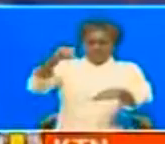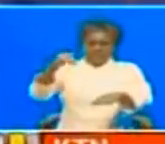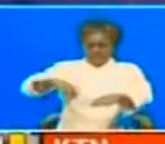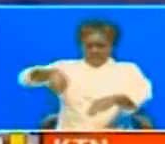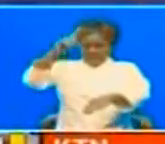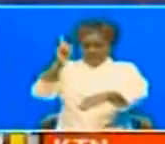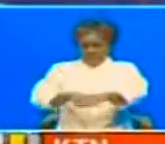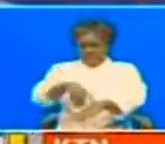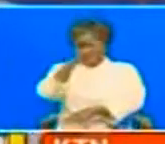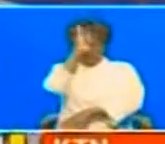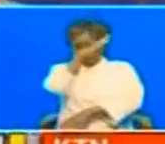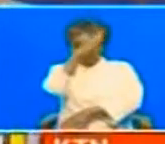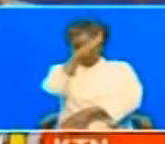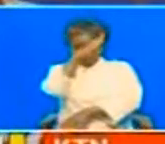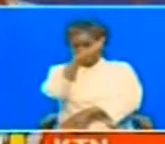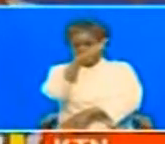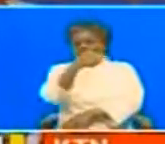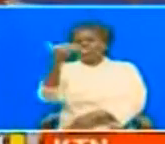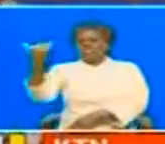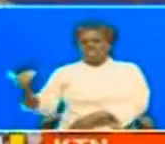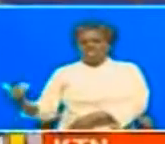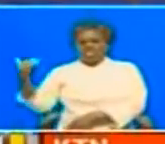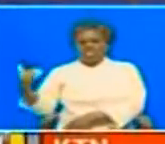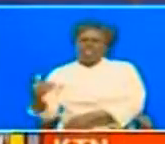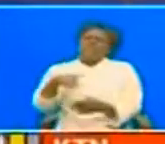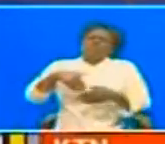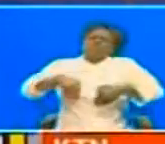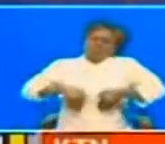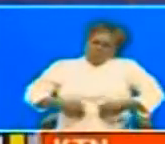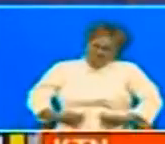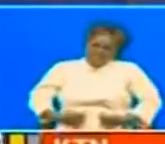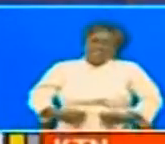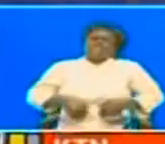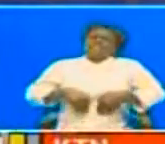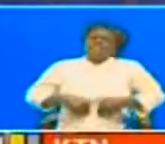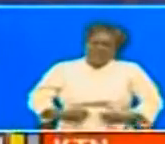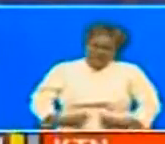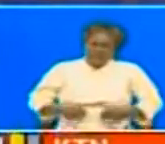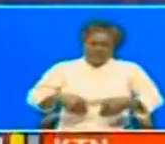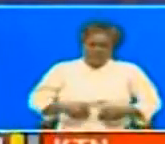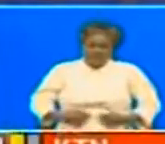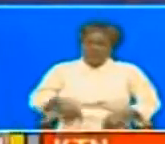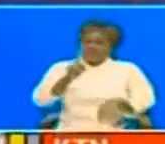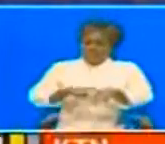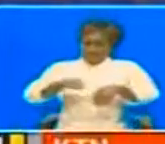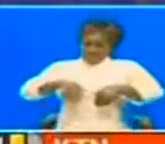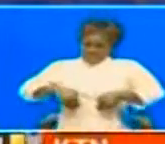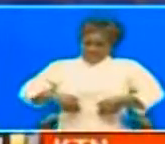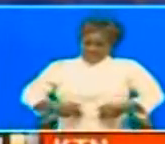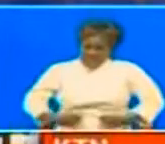saa saba, watoto wakaanza kuwa wachovu sana. Sasa mile walikuwa wachovu,